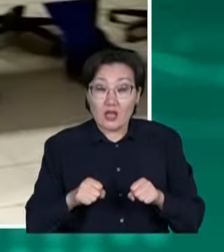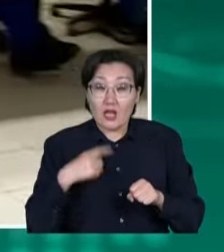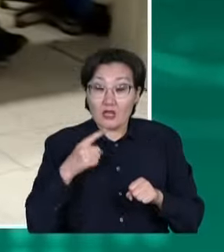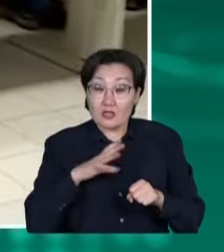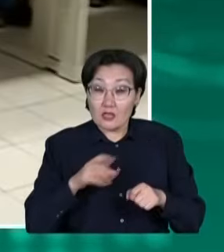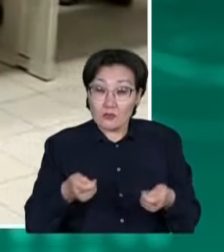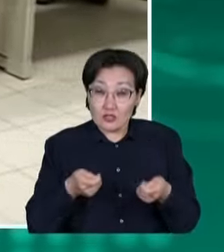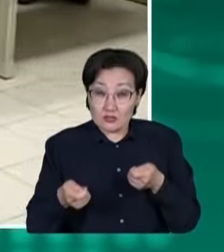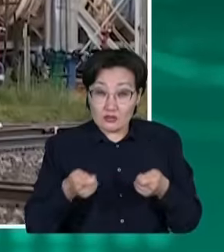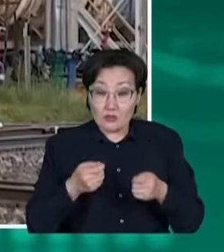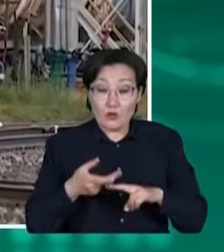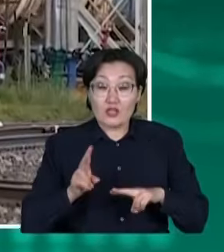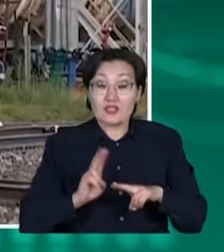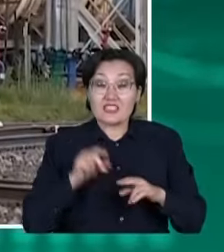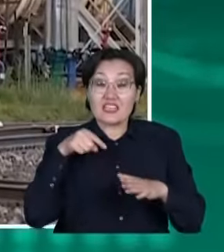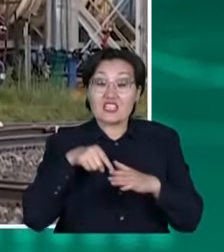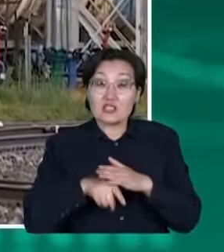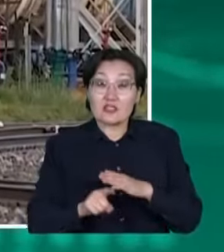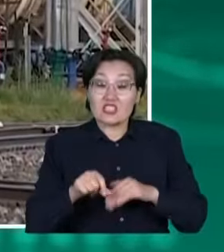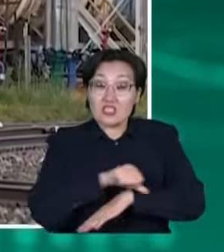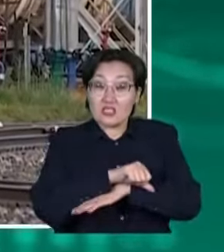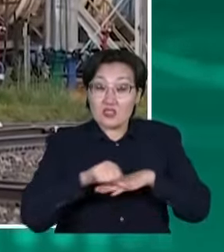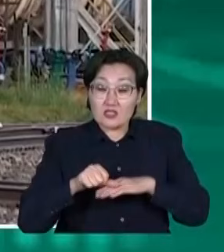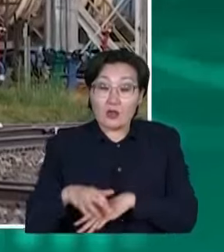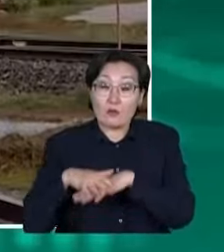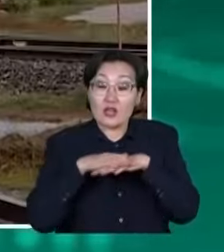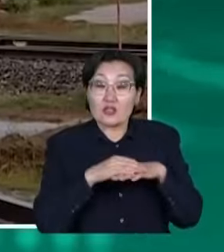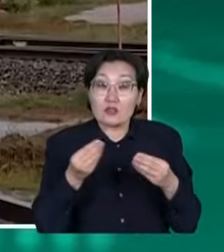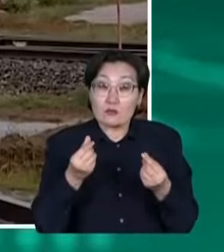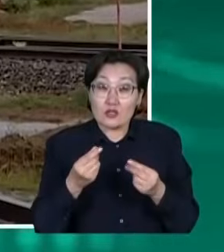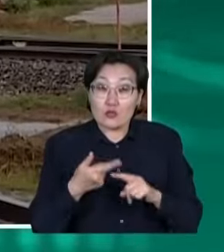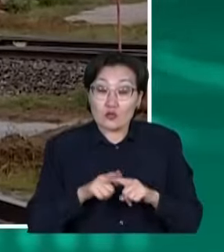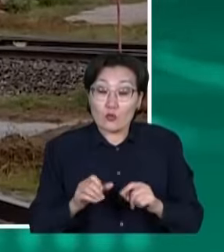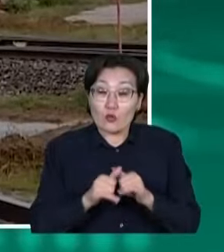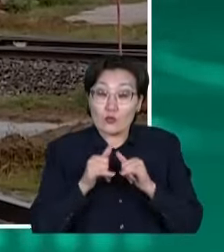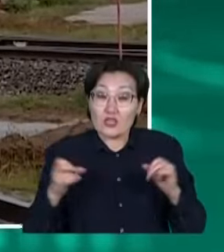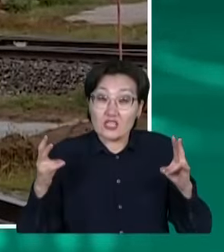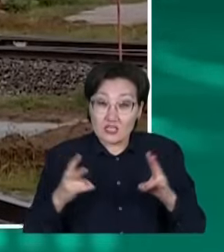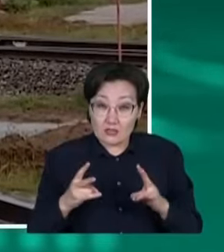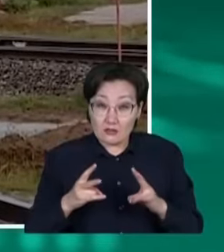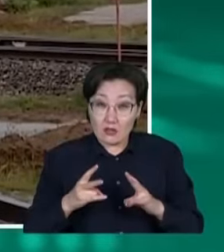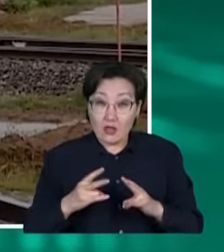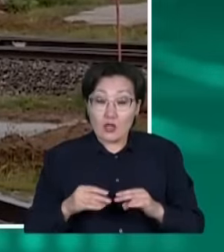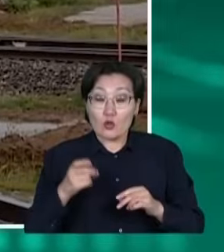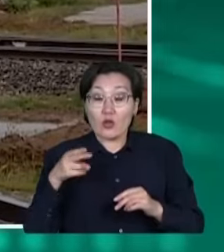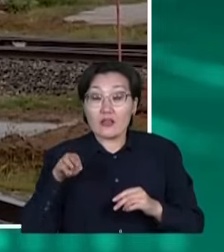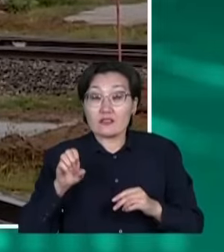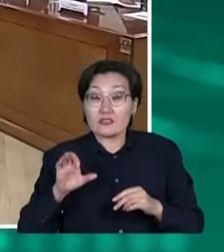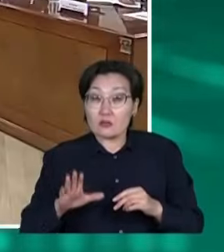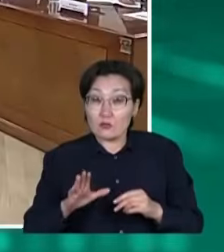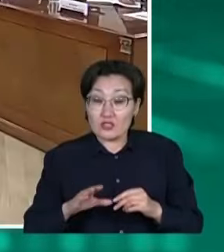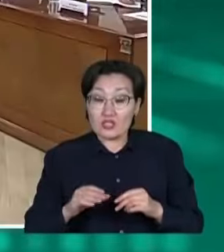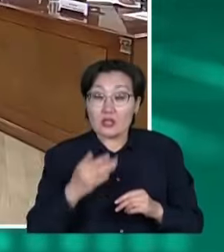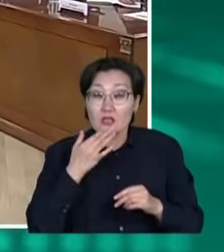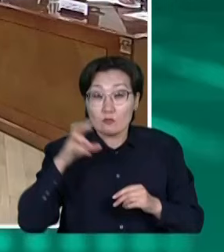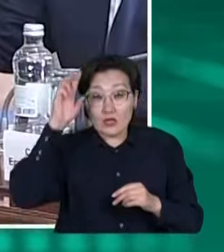мемлекет басшысы. Сондықтан ішкі және сыртқы инвестицияны айтарлықтай көбейту керек екен. Қасым Жомарт Тоқаев